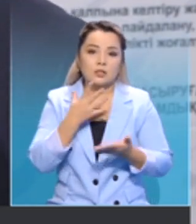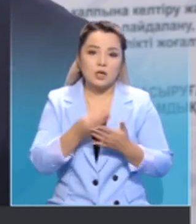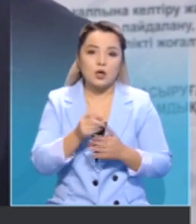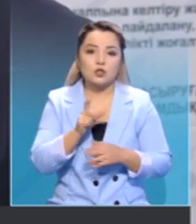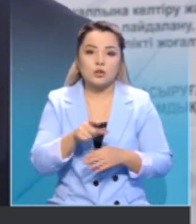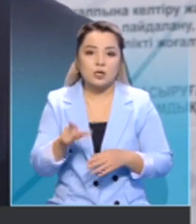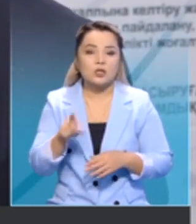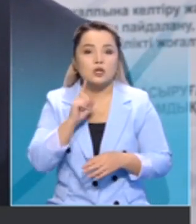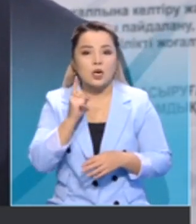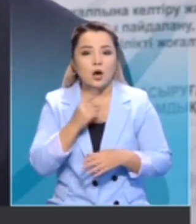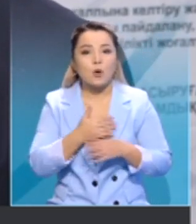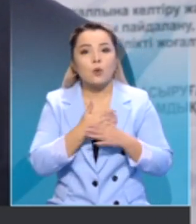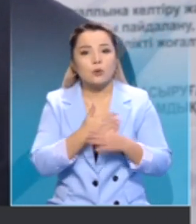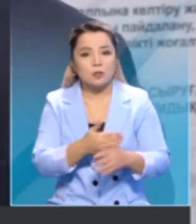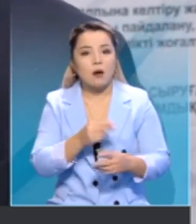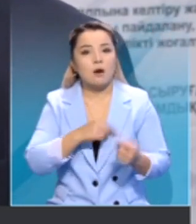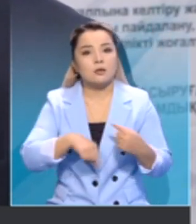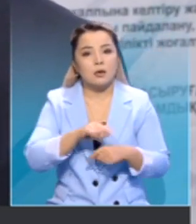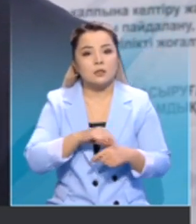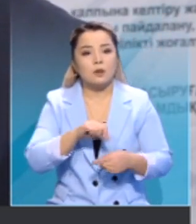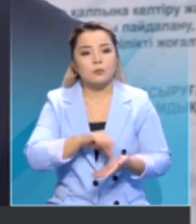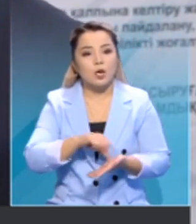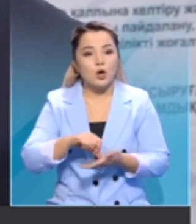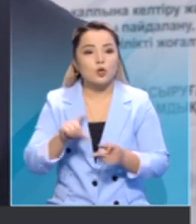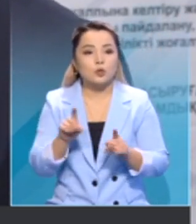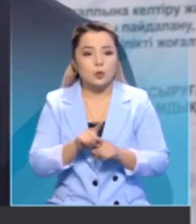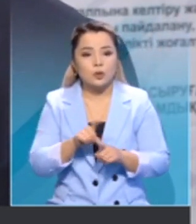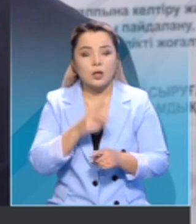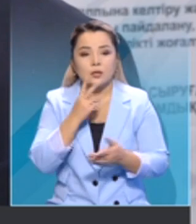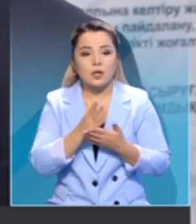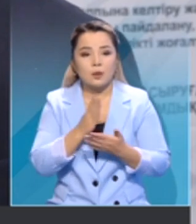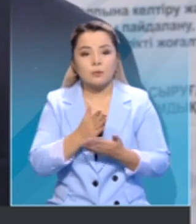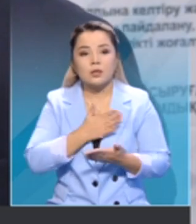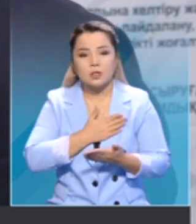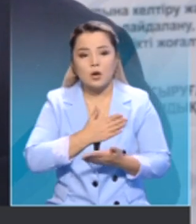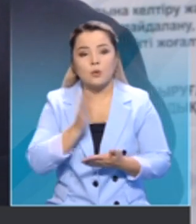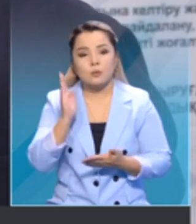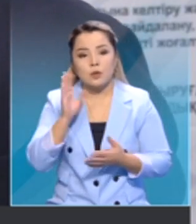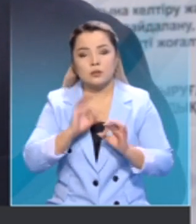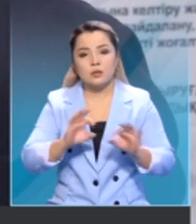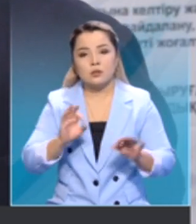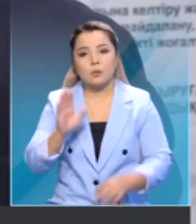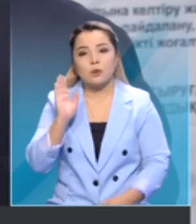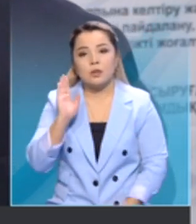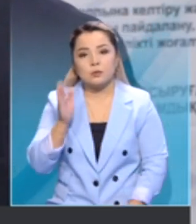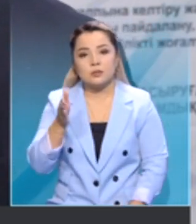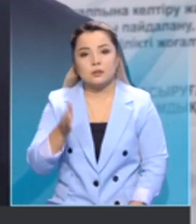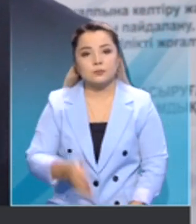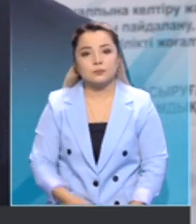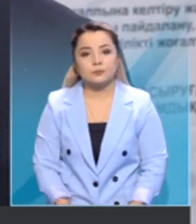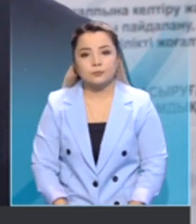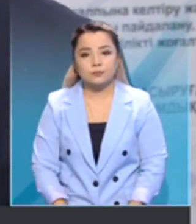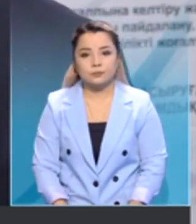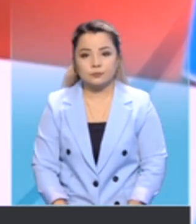жастарды қолдау бағытында болсын және де кәсіпкерлік бағытында үйрету болсын. Осы бағытта біз алдағы уақытта жұмыс жасайтын боламыз.